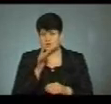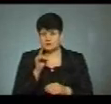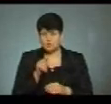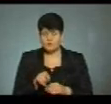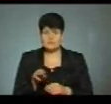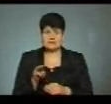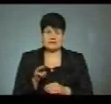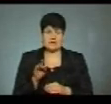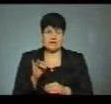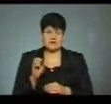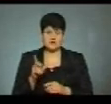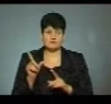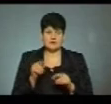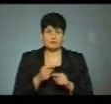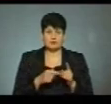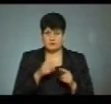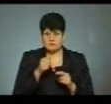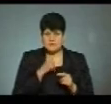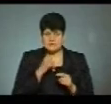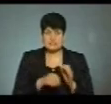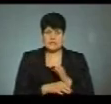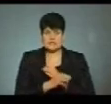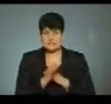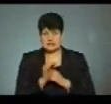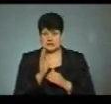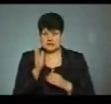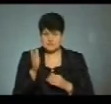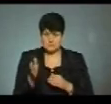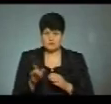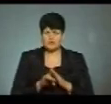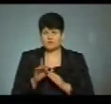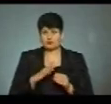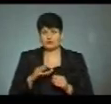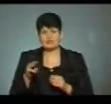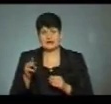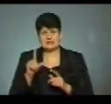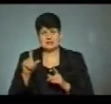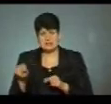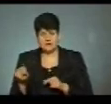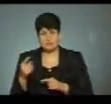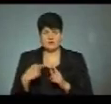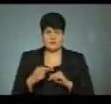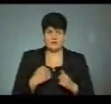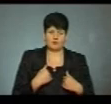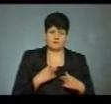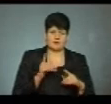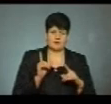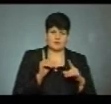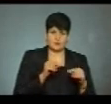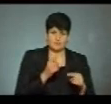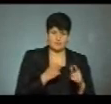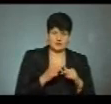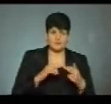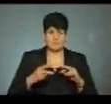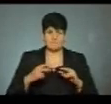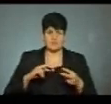Тарасом їздили по півмісяця по сході. Спочатку було так, Тарас їхав, повертався. Тоді я їхав, повертався, і так